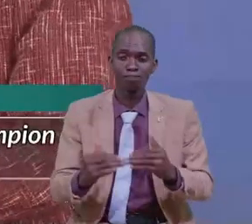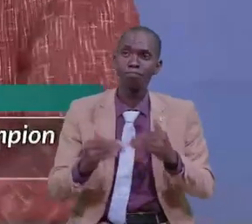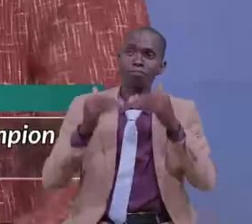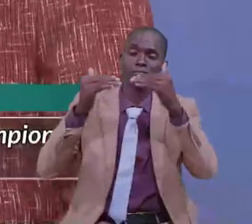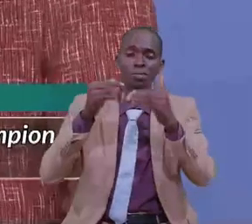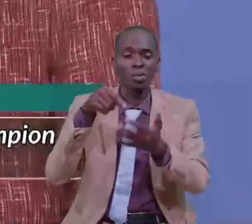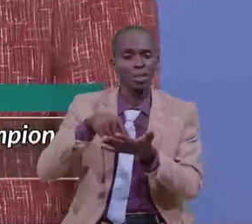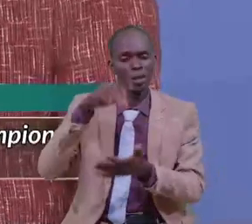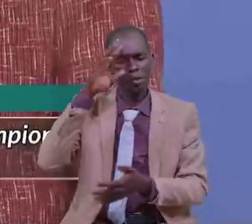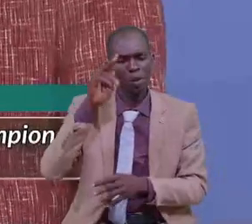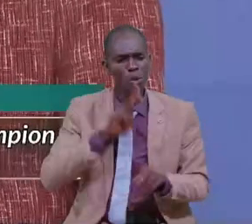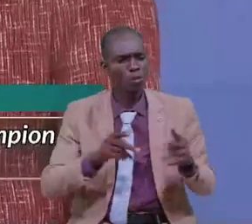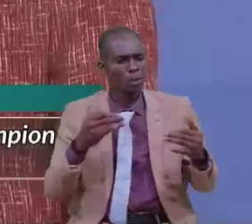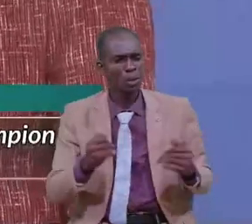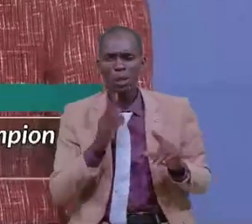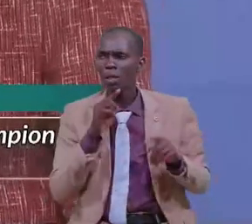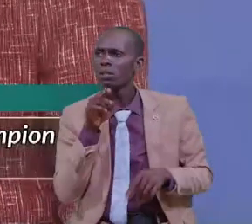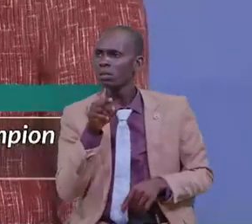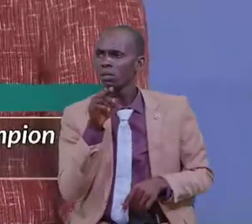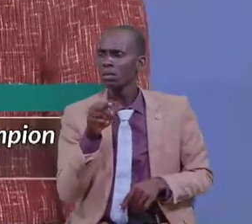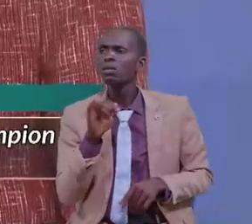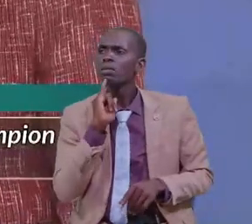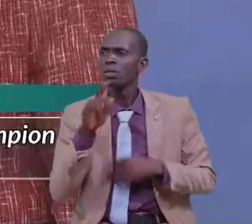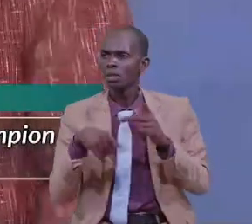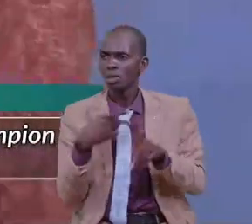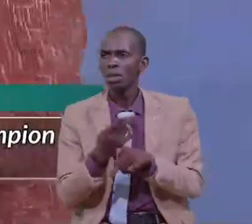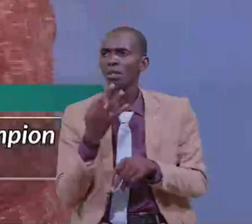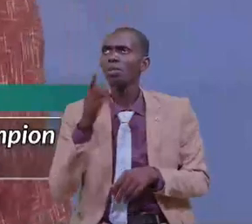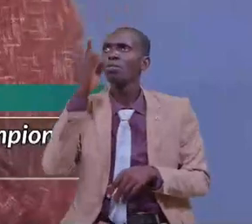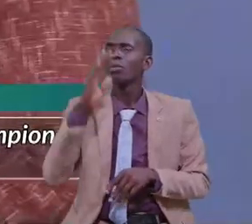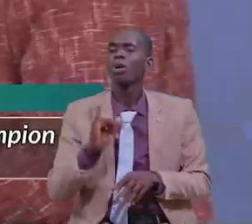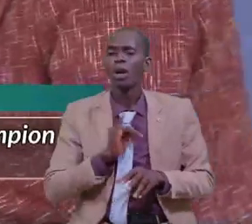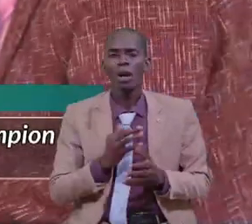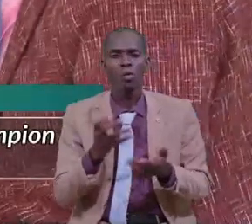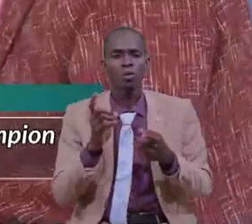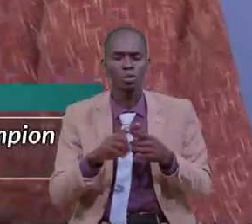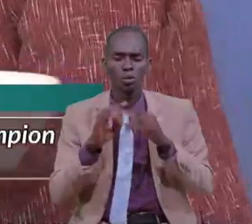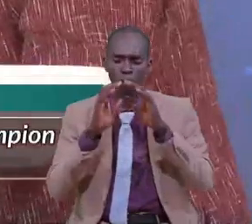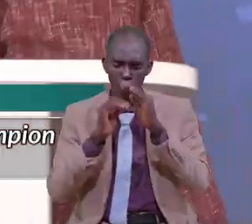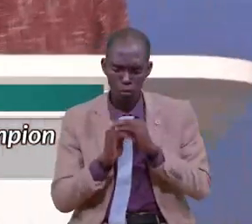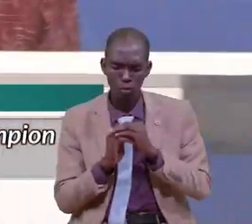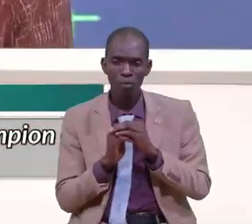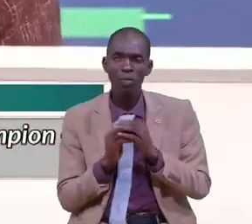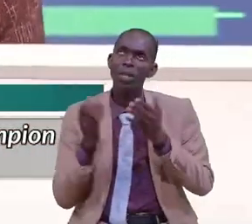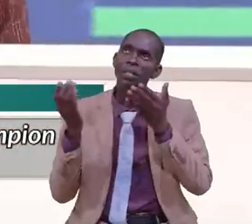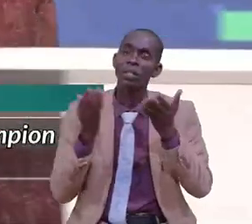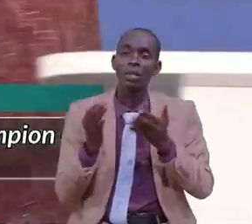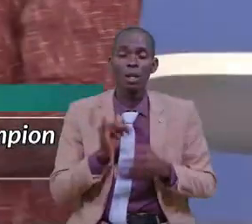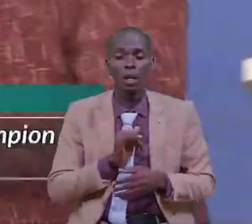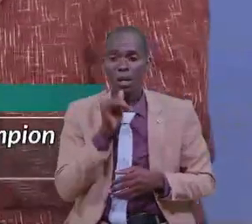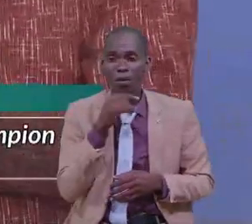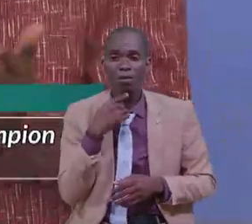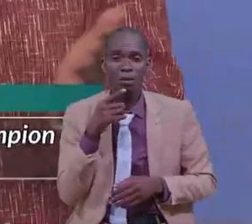élevé. Ils ont dit, ça c'est le type de Dieu que je veux servir. Et je vous